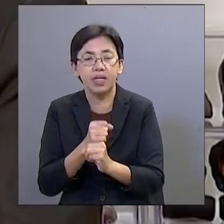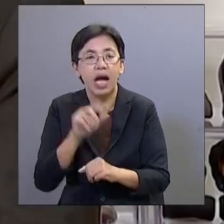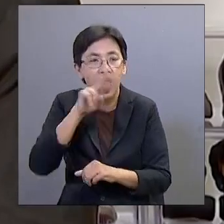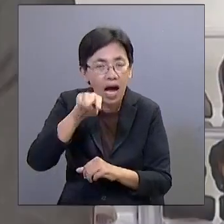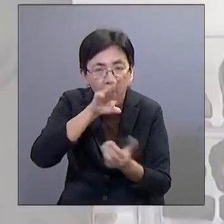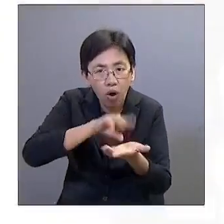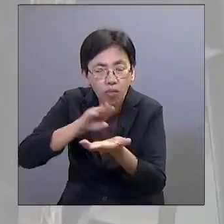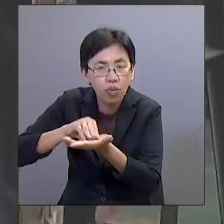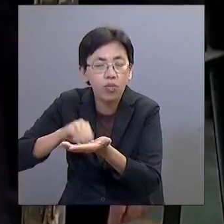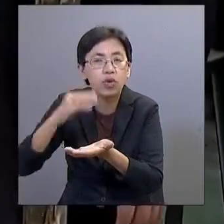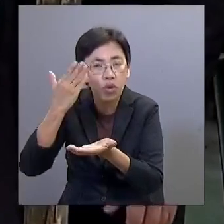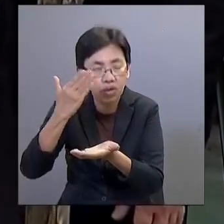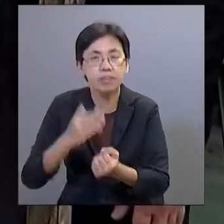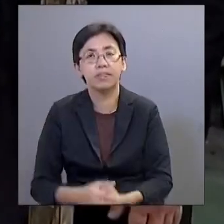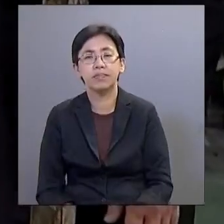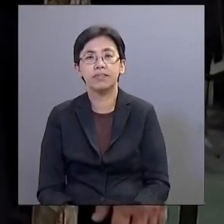ทางด้